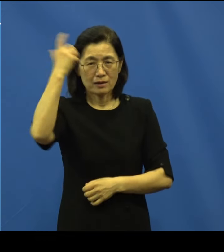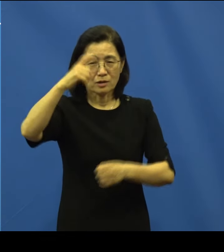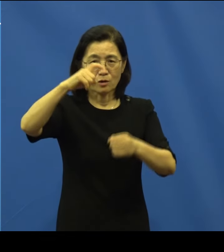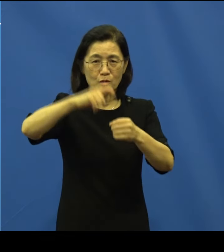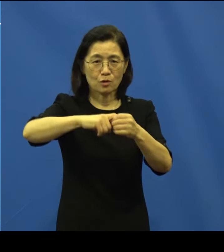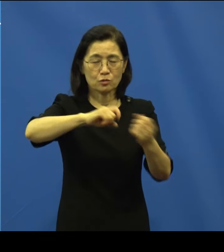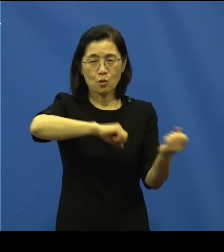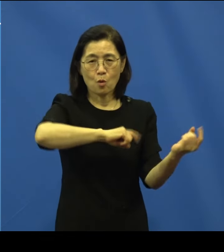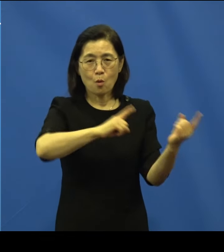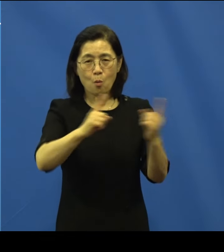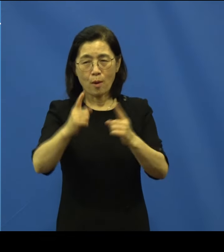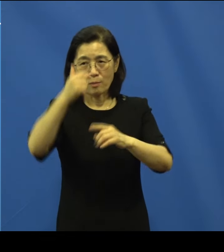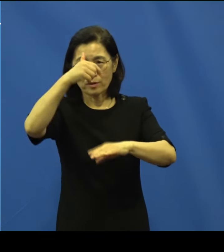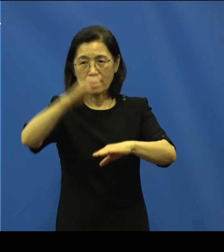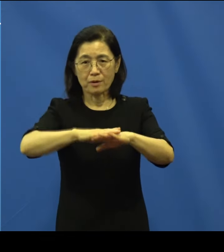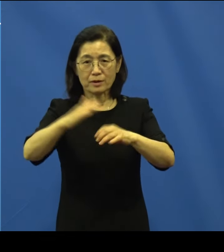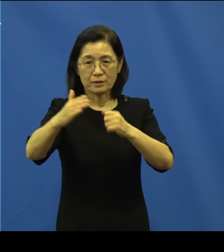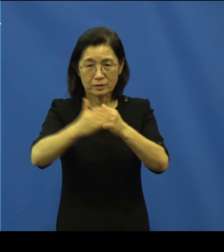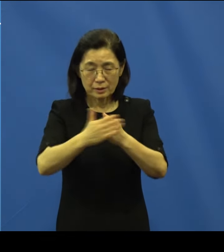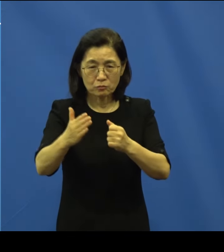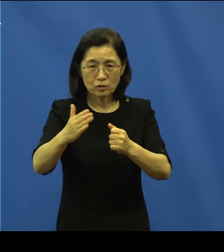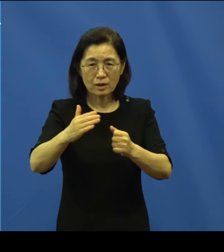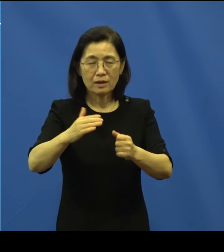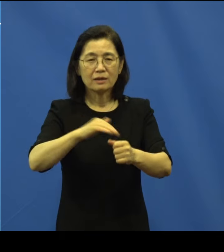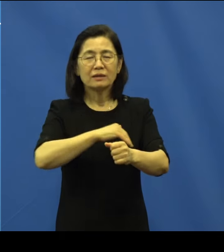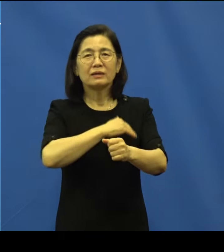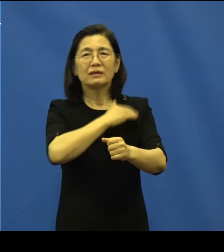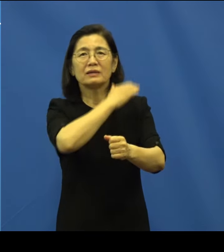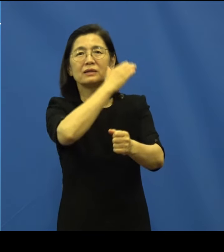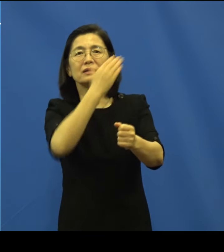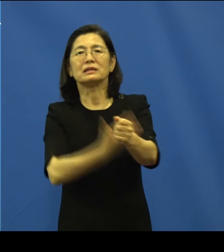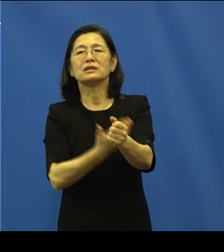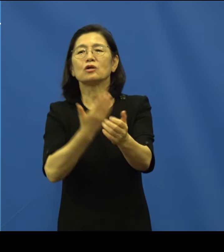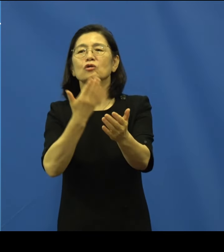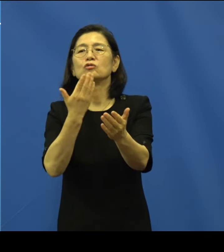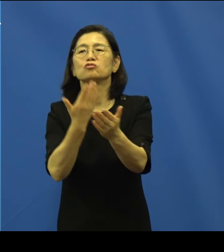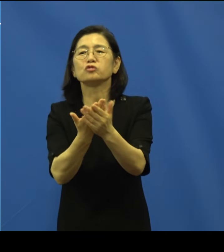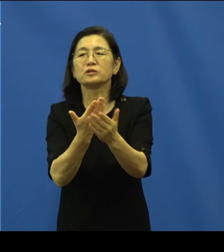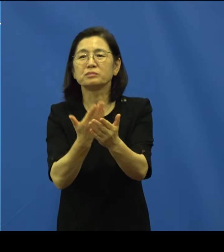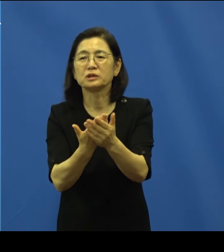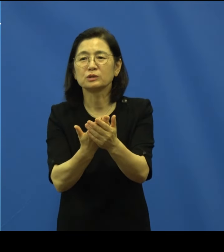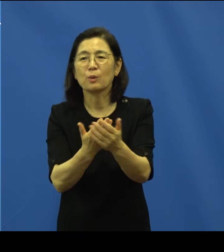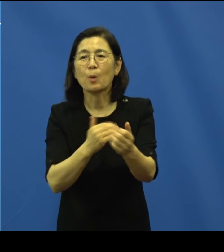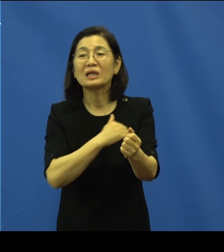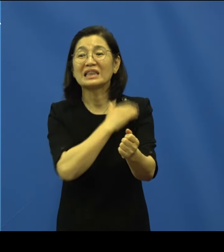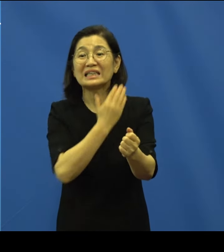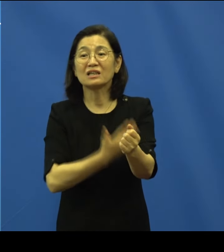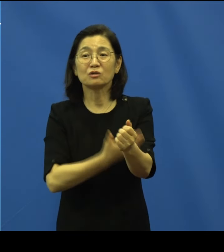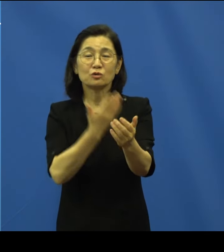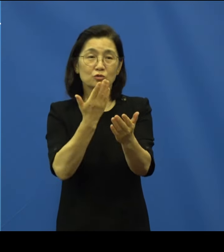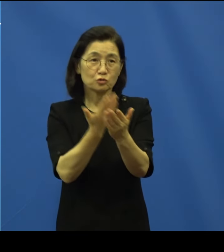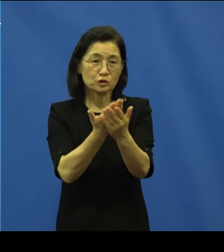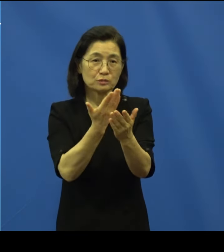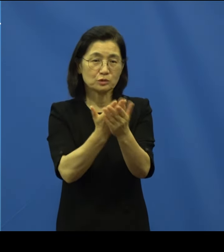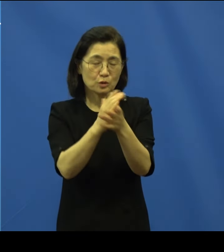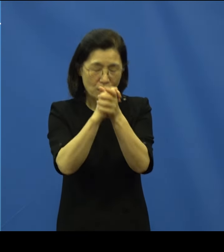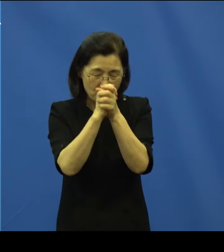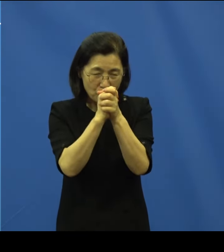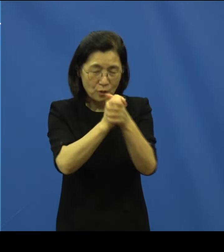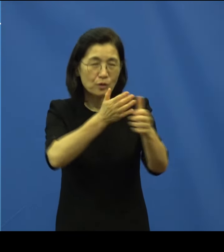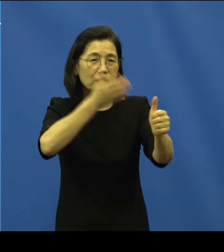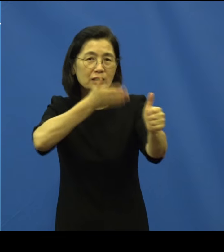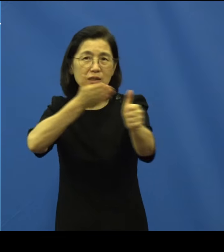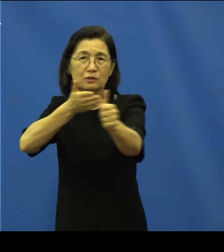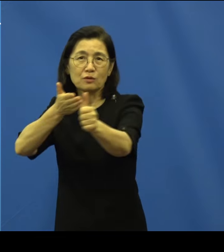집회잖아요. 능력을 주십시오. 이 기도하세요, 여러분. 폰만 잡으면 뭐예요?